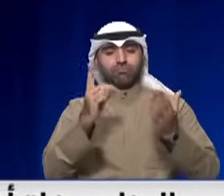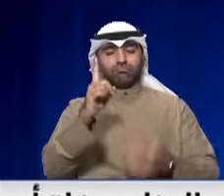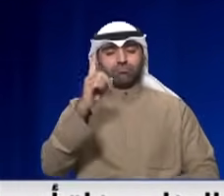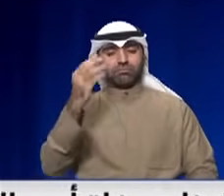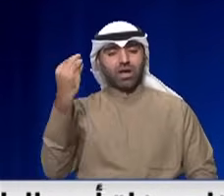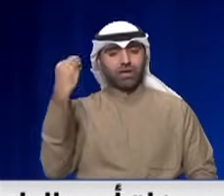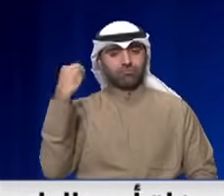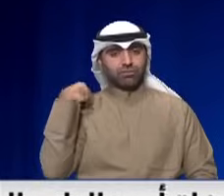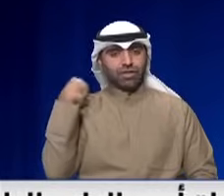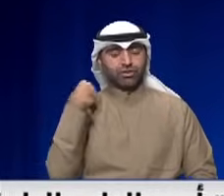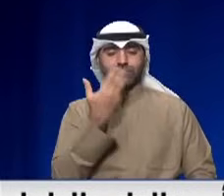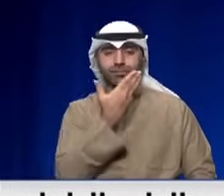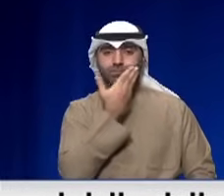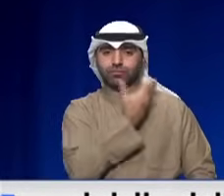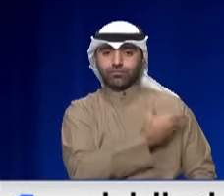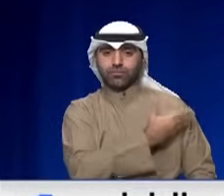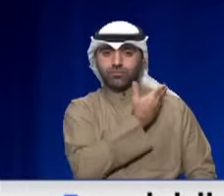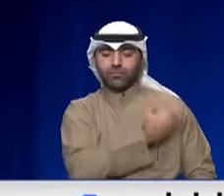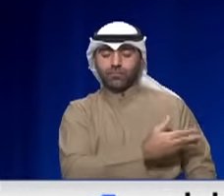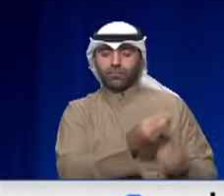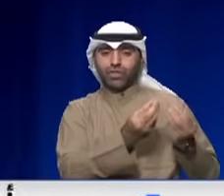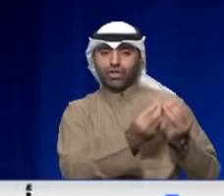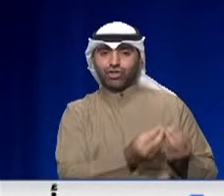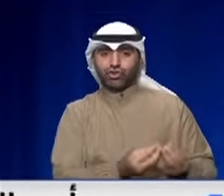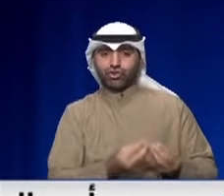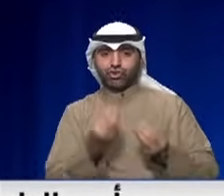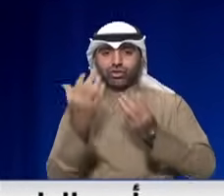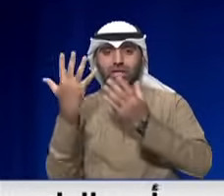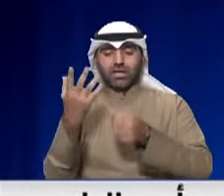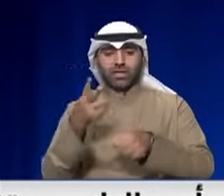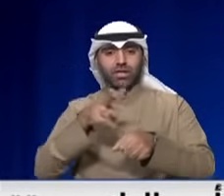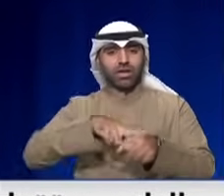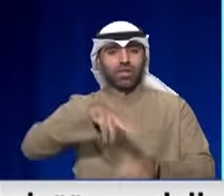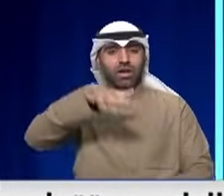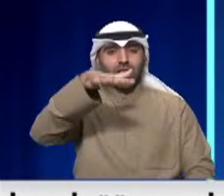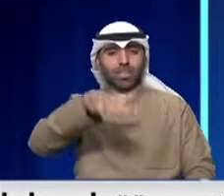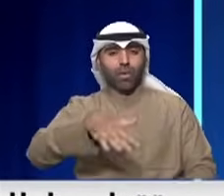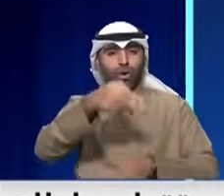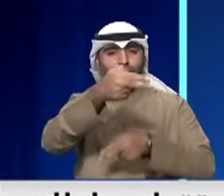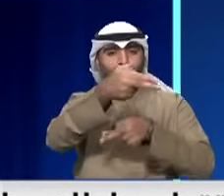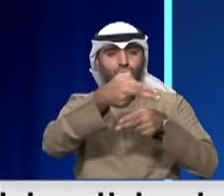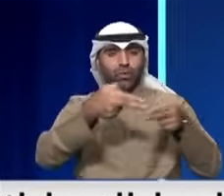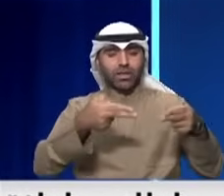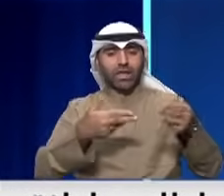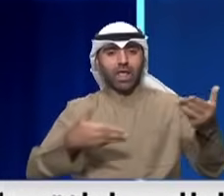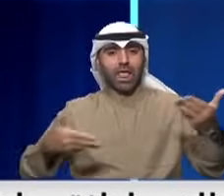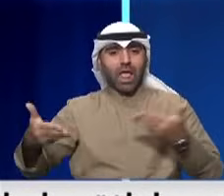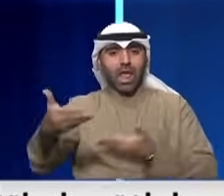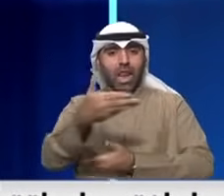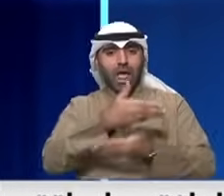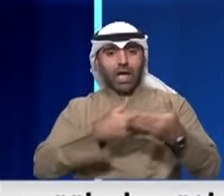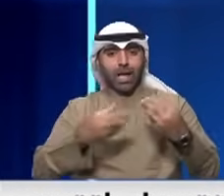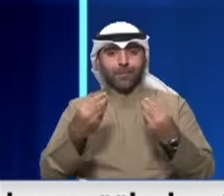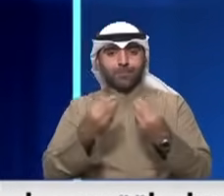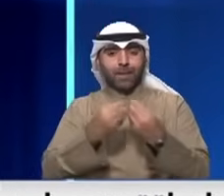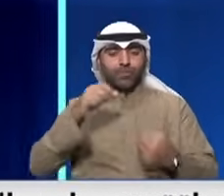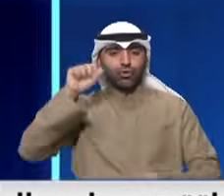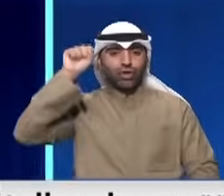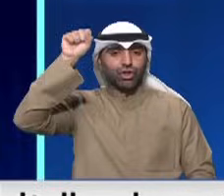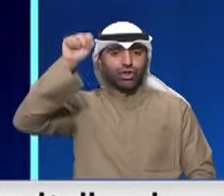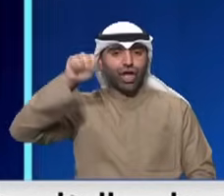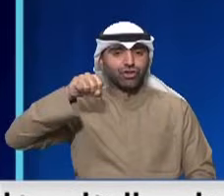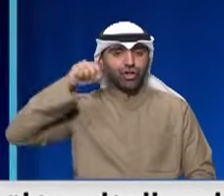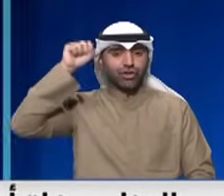رحمه الله واسهاماته المشهوده في تعزيز اواصر علاقات الصداقه والتعاون بين البلدين الصديقين